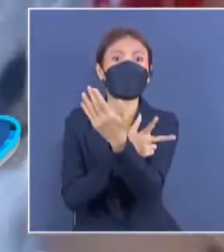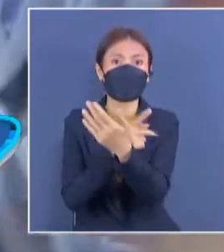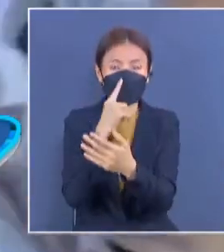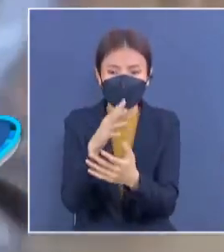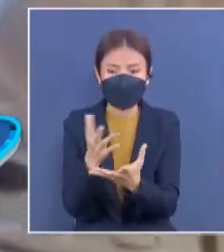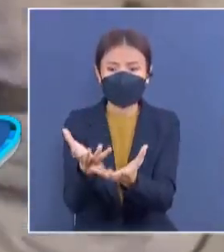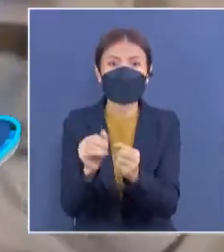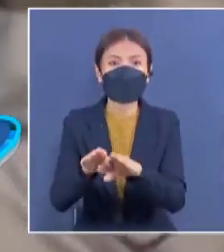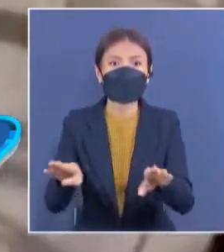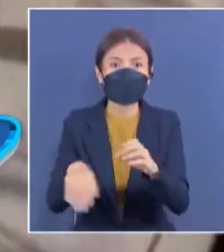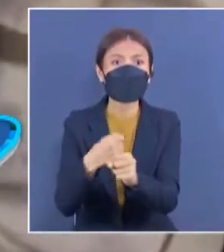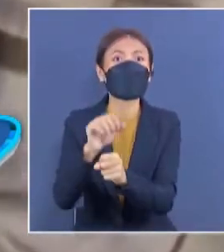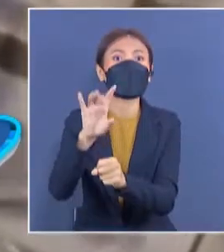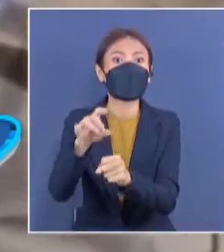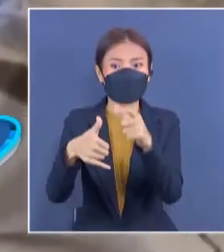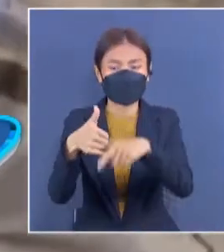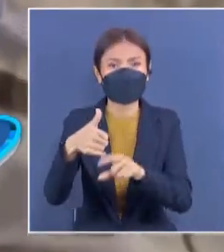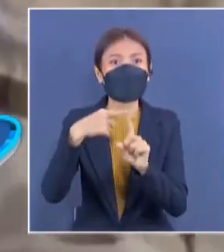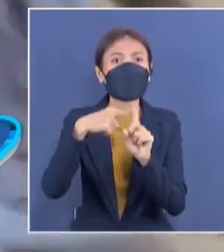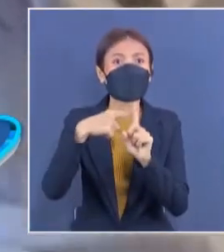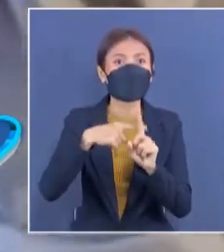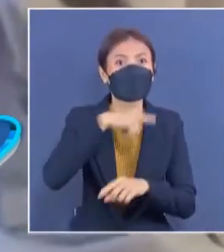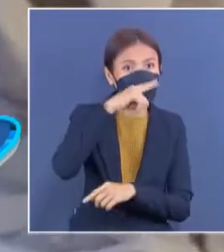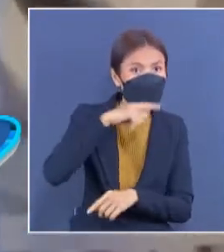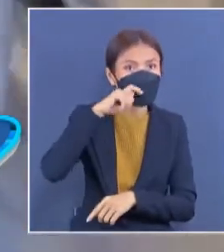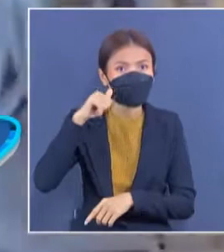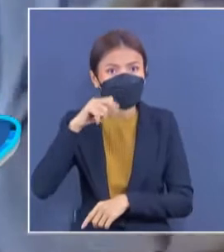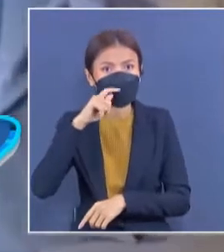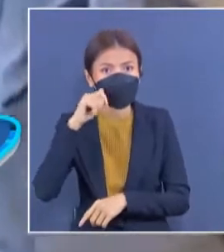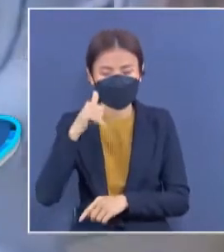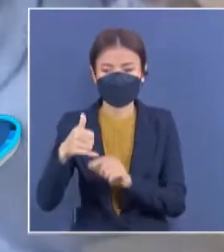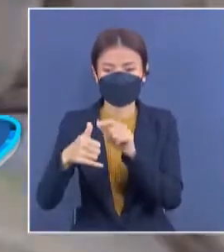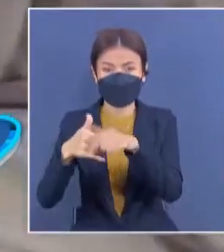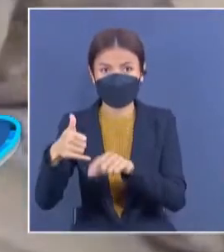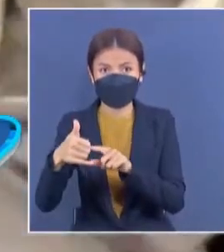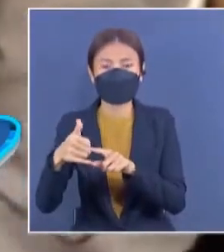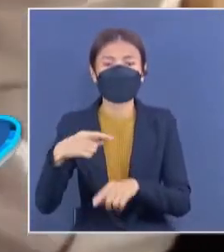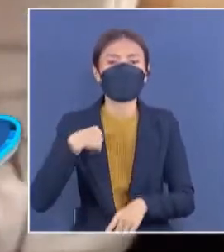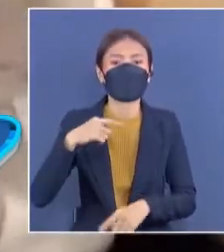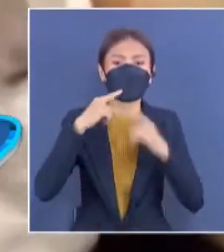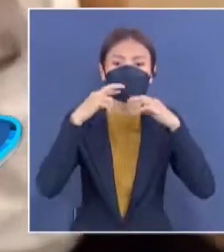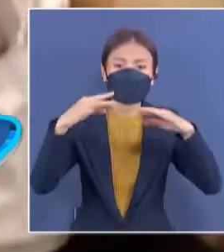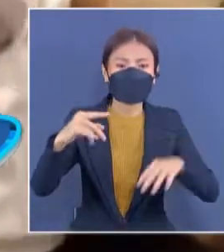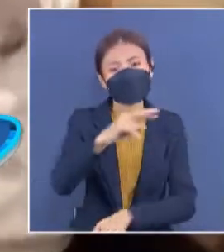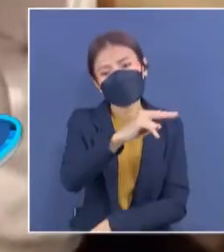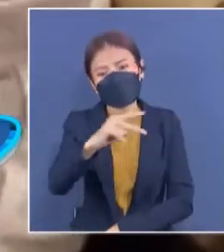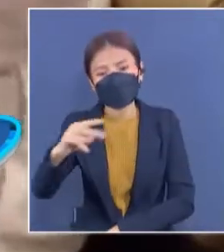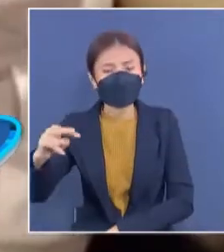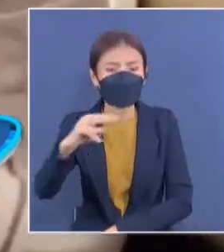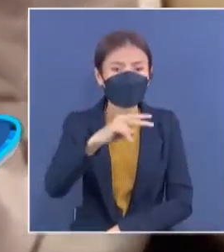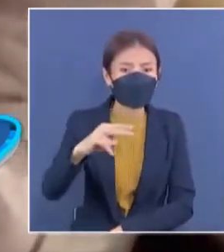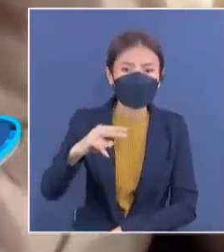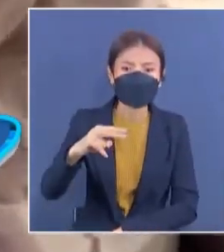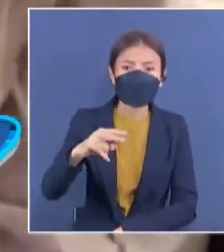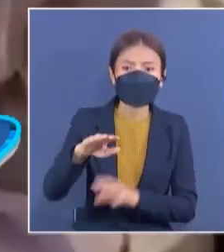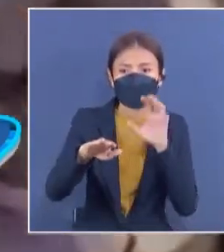แผลชะกันบริเวณขาขวาหลังจากน้องลงเล่นน้ำหน้าหาดกะมะลา แล้วก็ต้องรีบส่งตัวรักษาที่โรงพยาบาลโดยด่ว